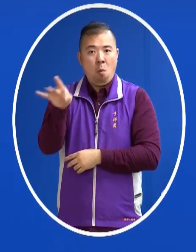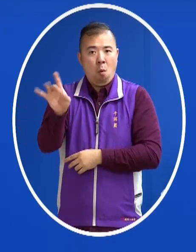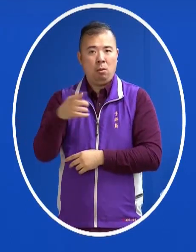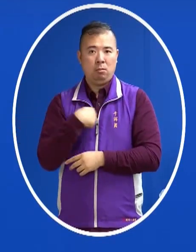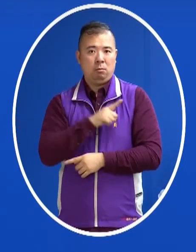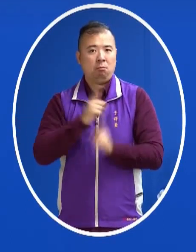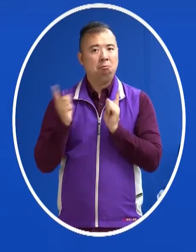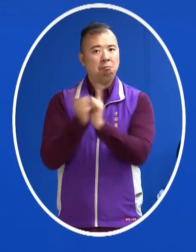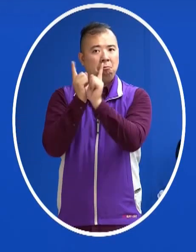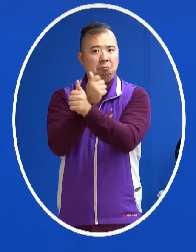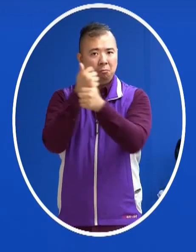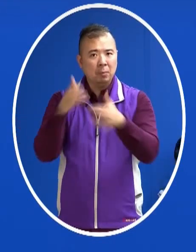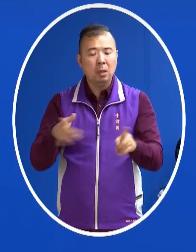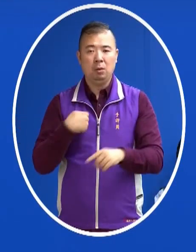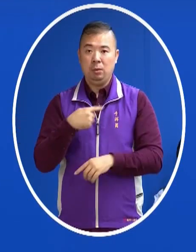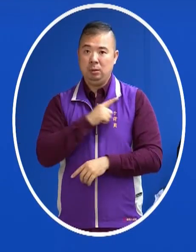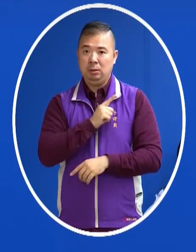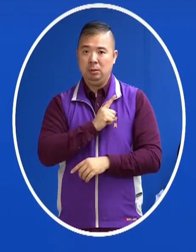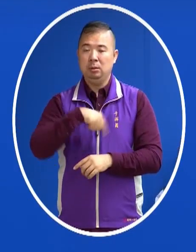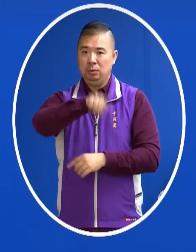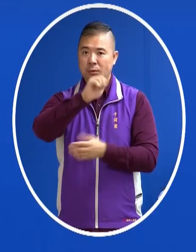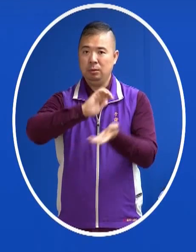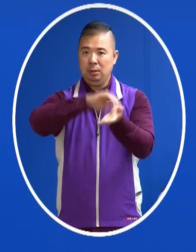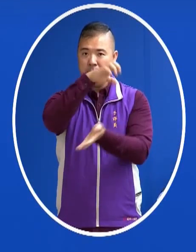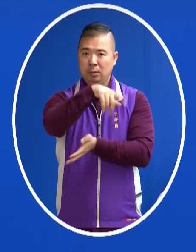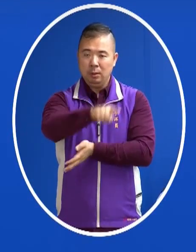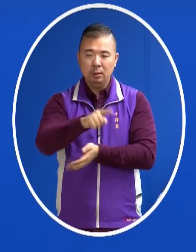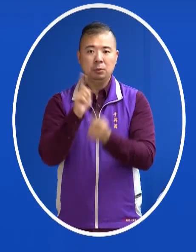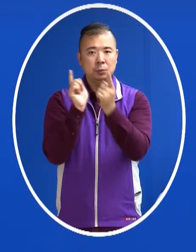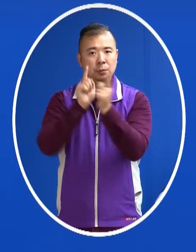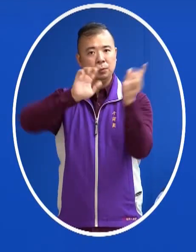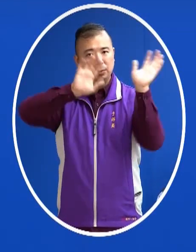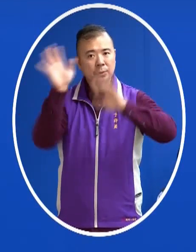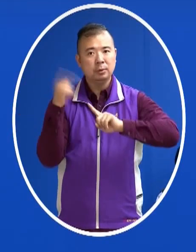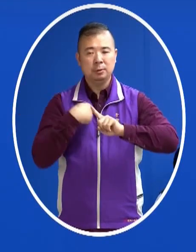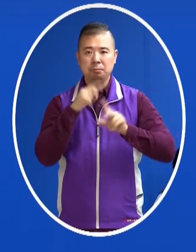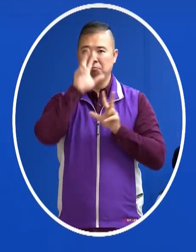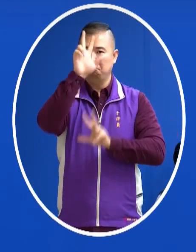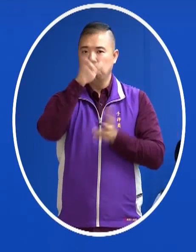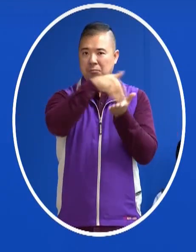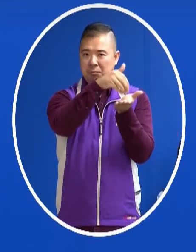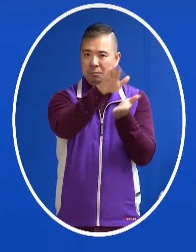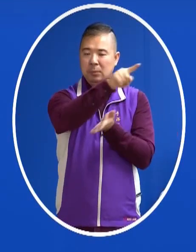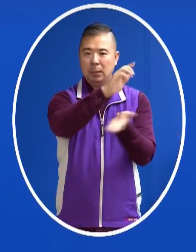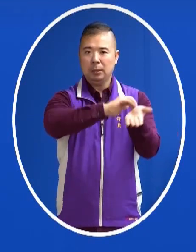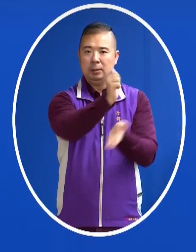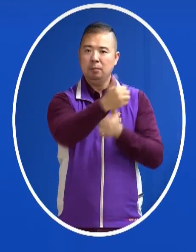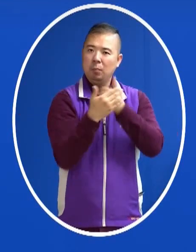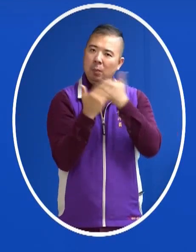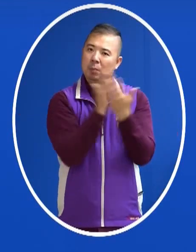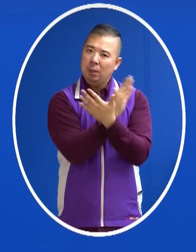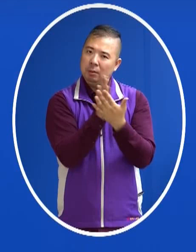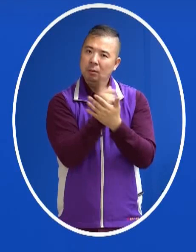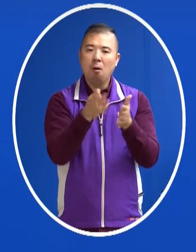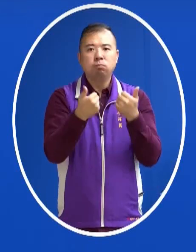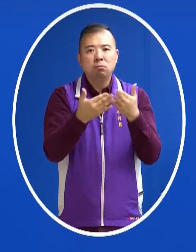你到医院去，那把这个接触的状况跟医师做报告说明，那医师会来判定是不是需要做